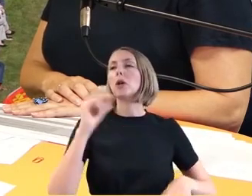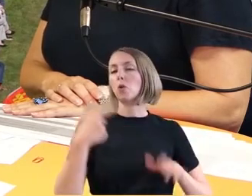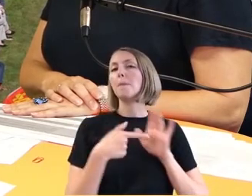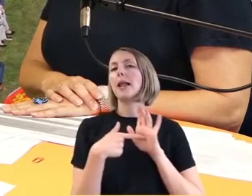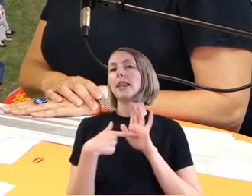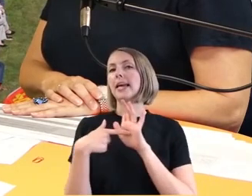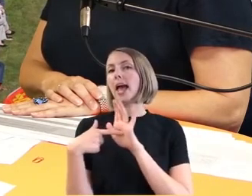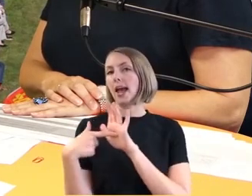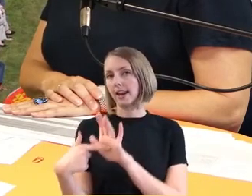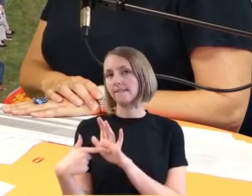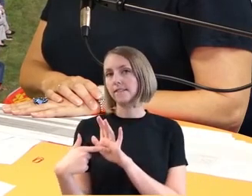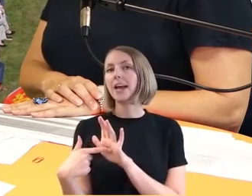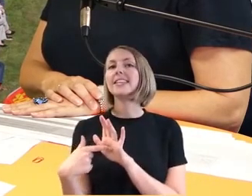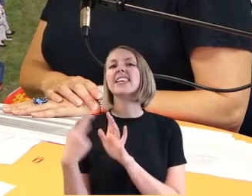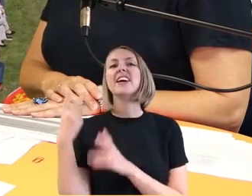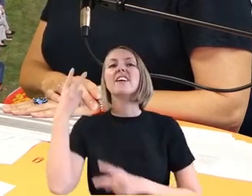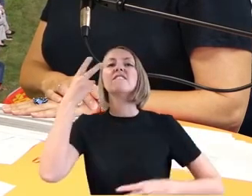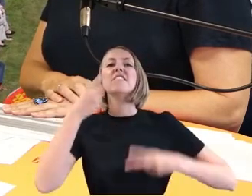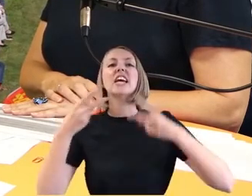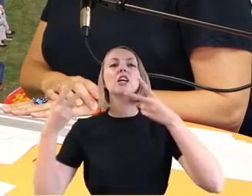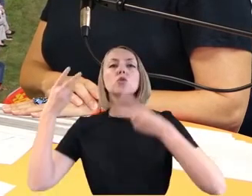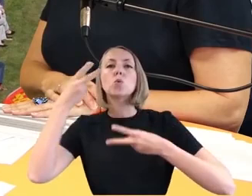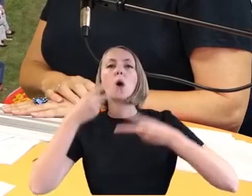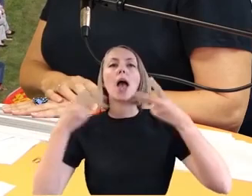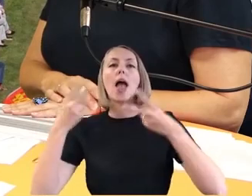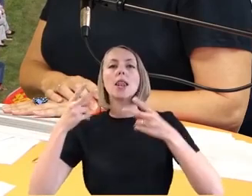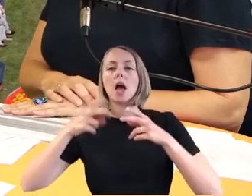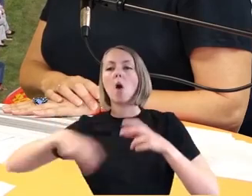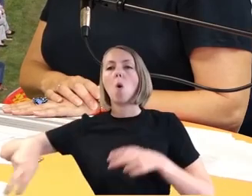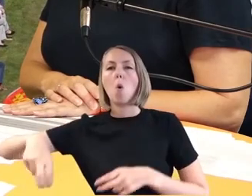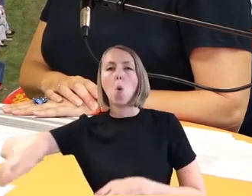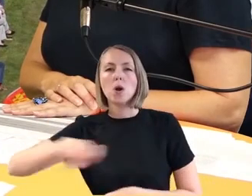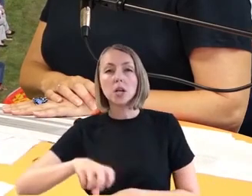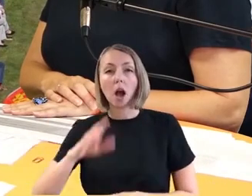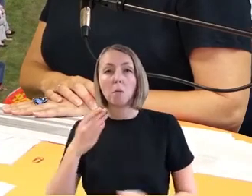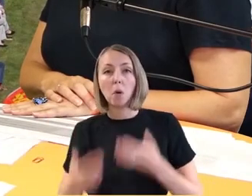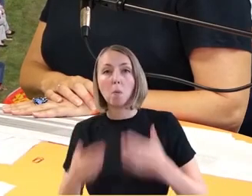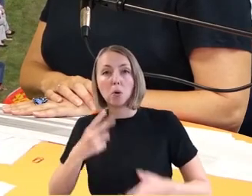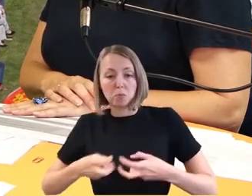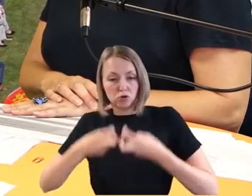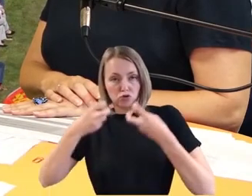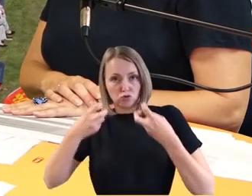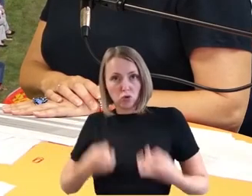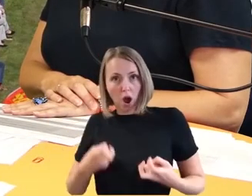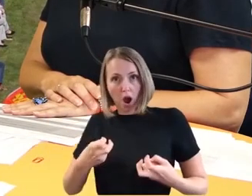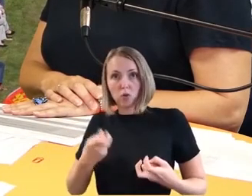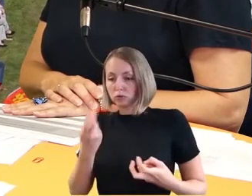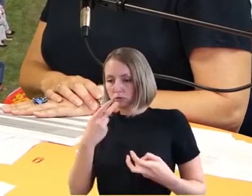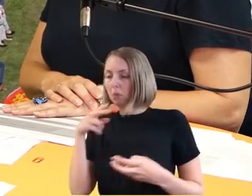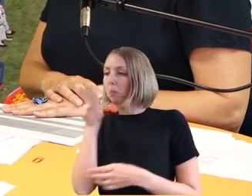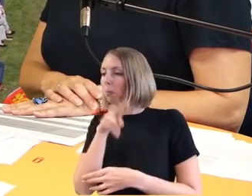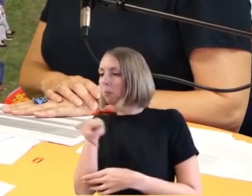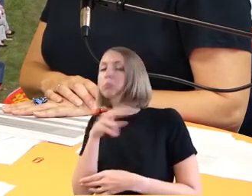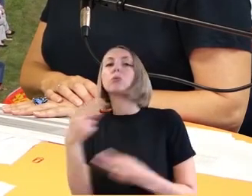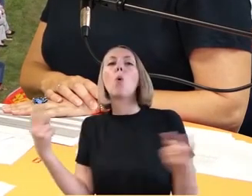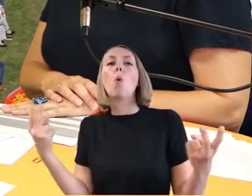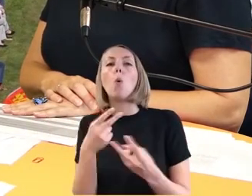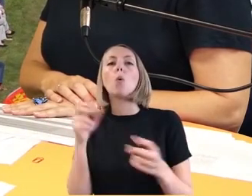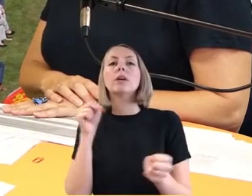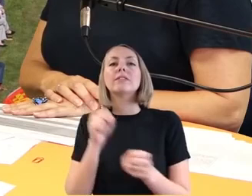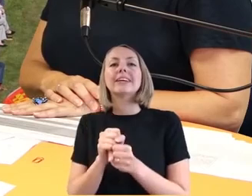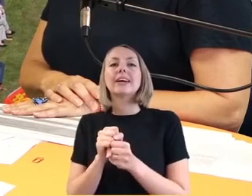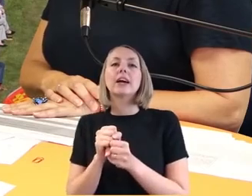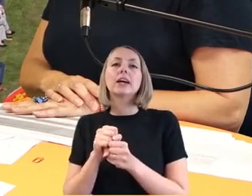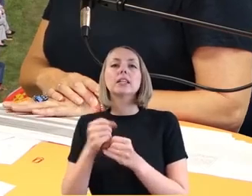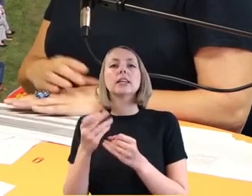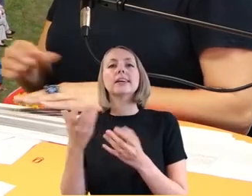Hinweis, wann man dann diesen virtuellen Rundgang daheim machen kann oder ob sowas auch geplant ist wie der Landwirtschaftssimulator, ja?